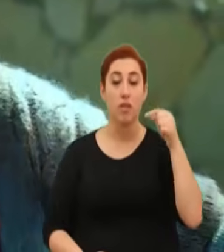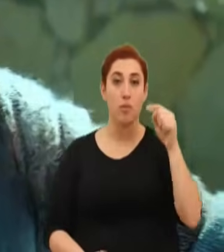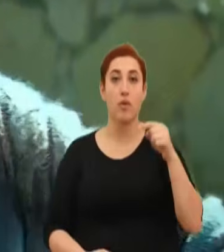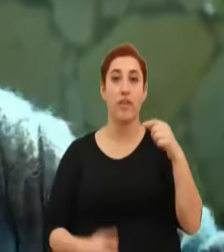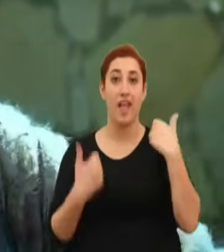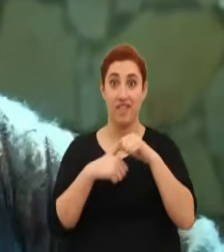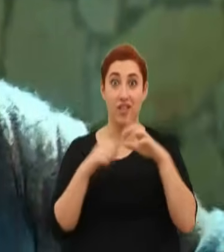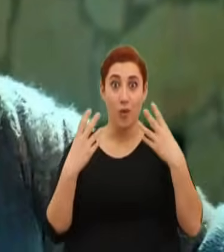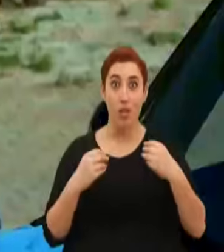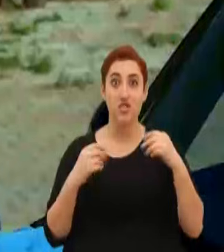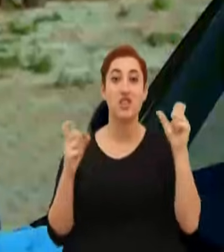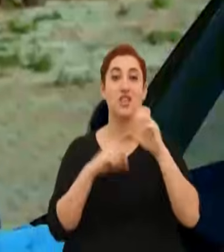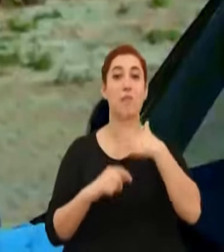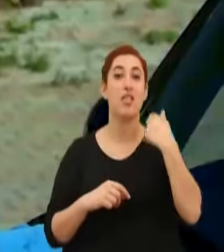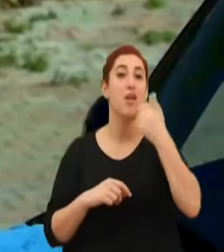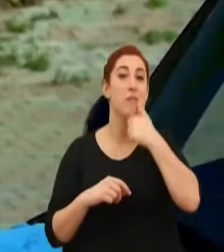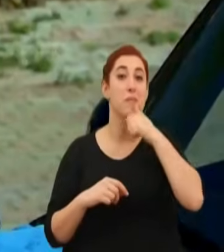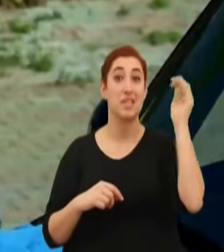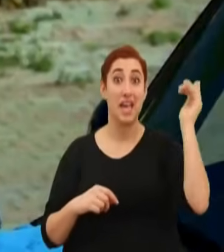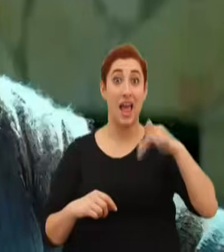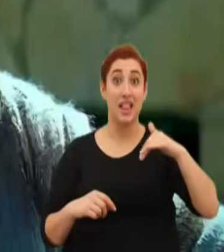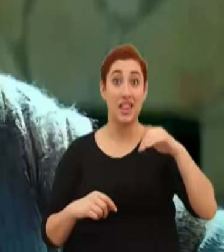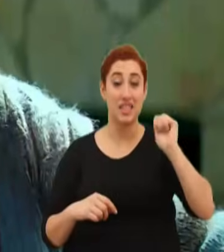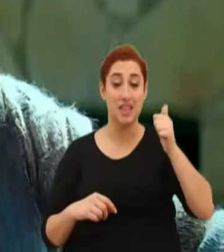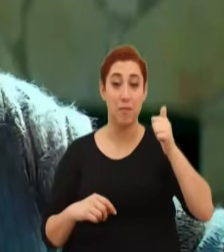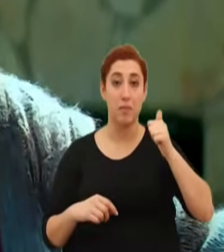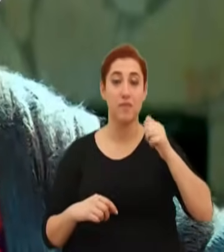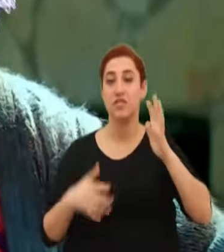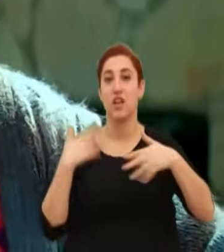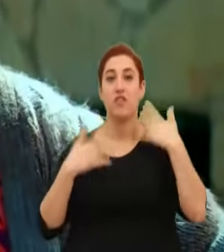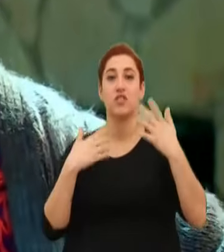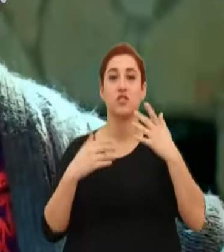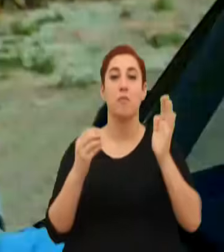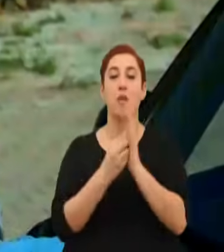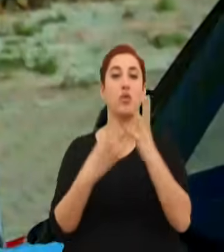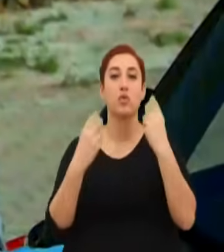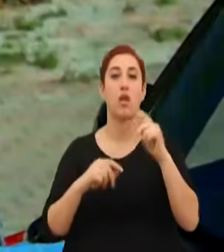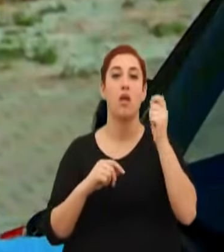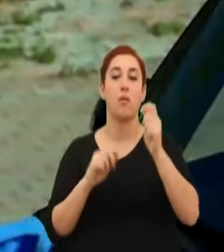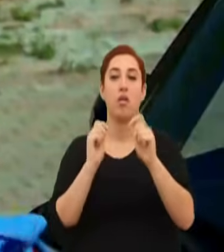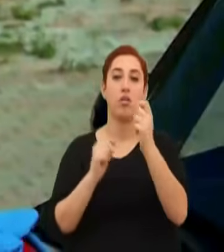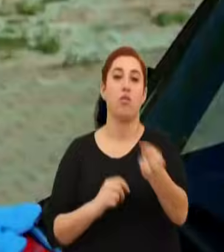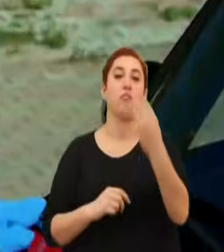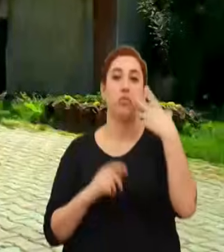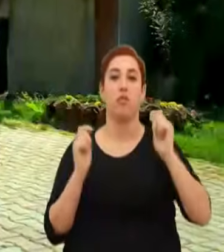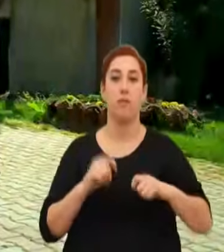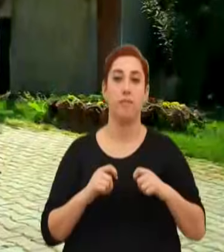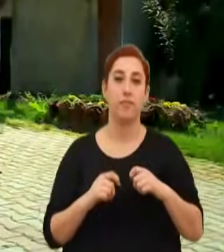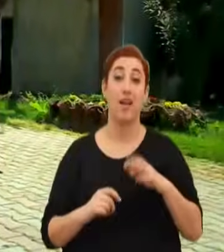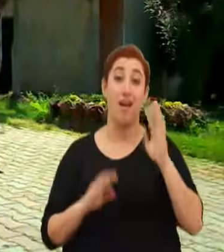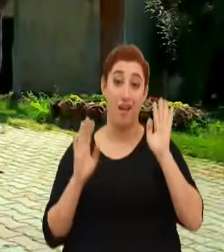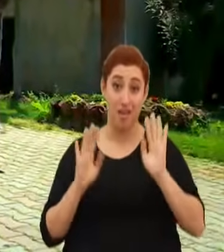O da evlenecek ya Sarp'ın anası babası geldiğinde. Sevinçten tuttu bahşiş olarak bu arabayı bana verdi.